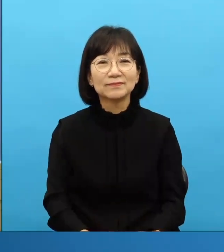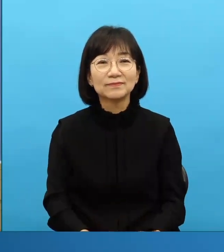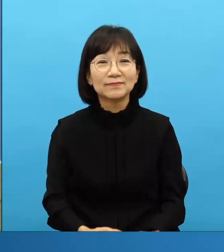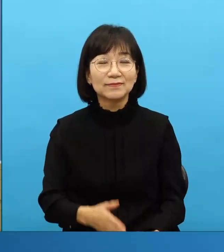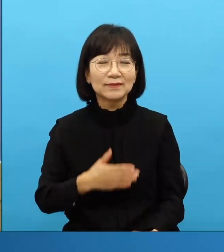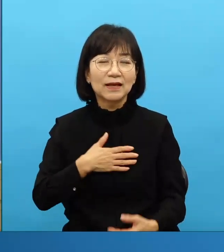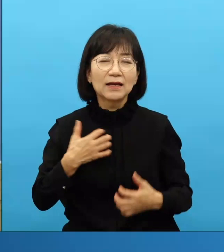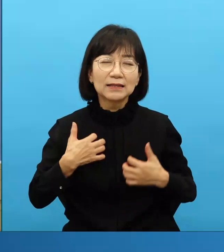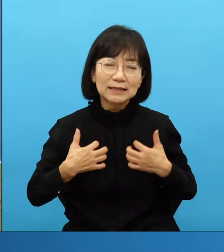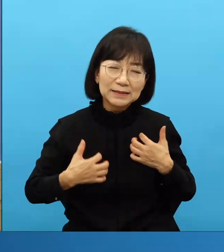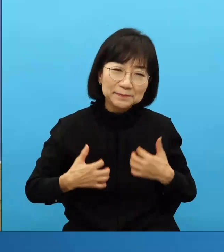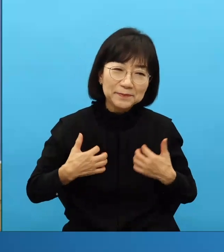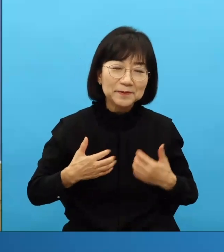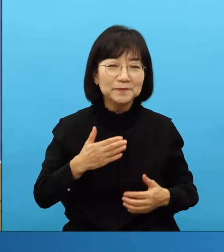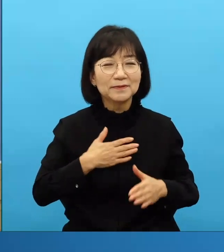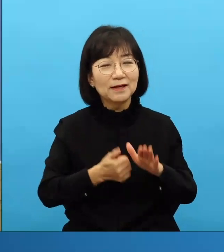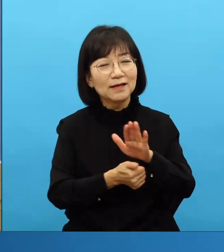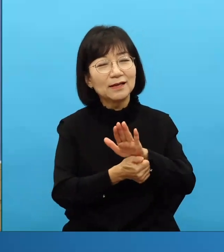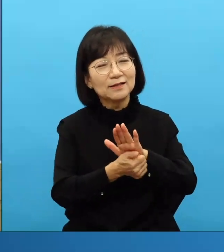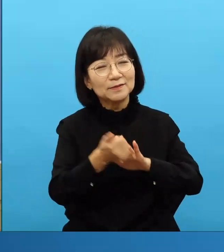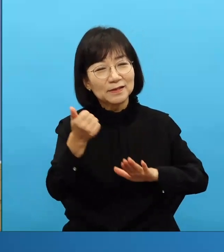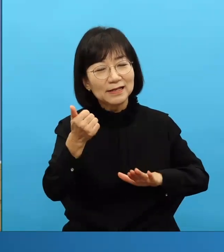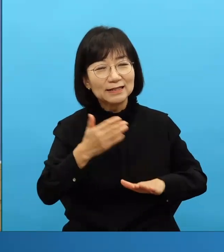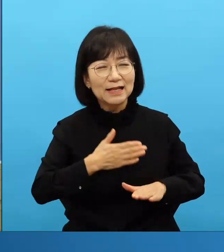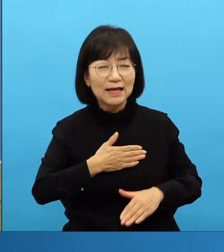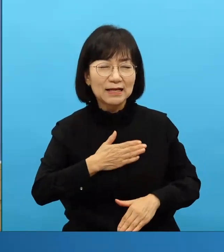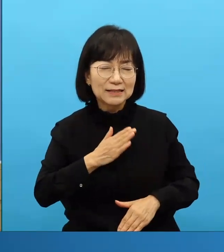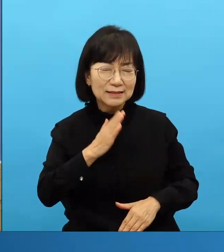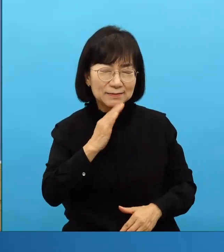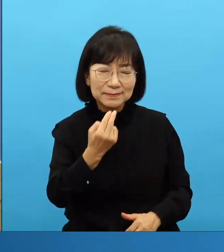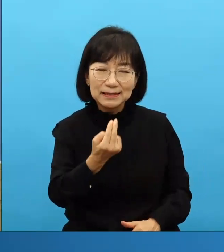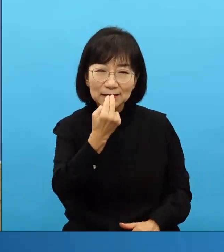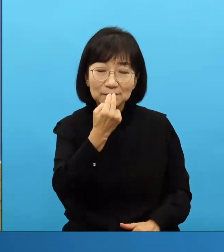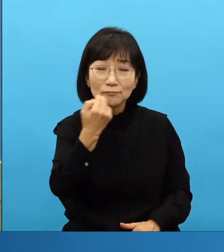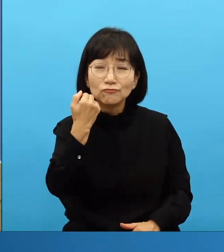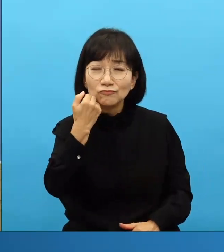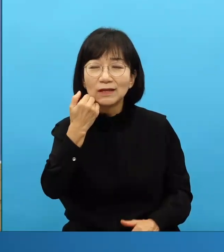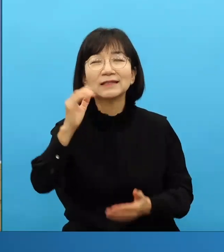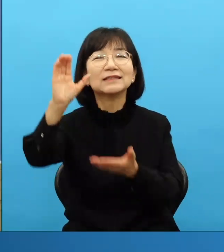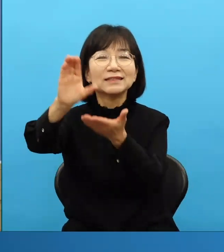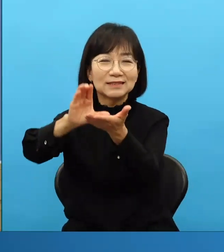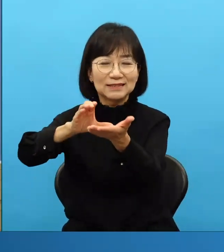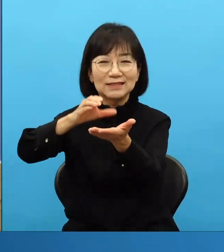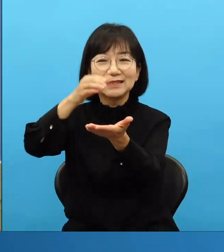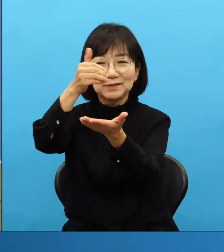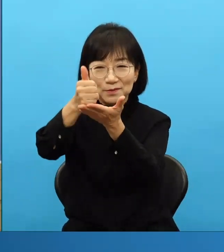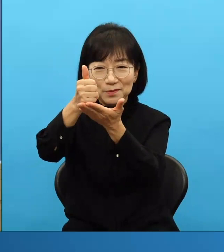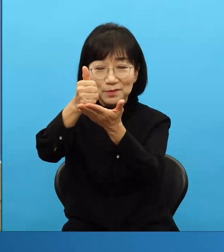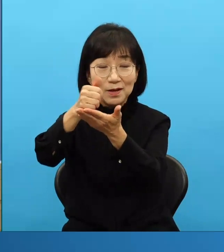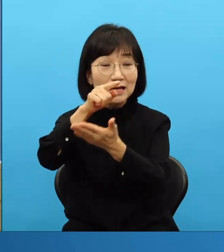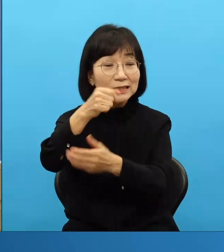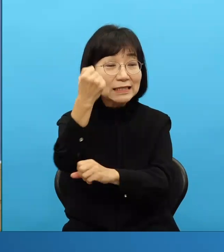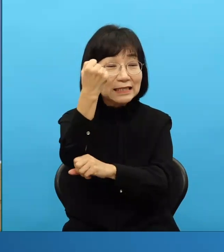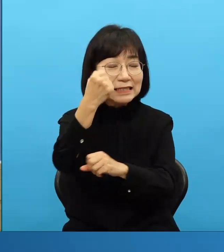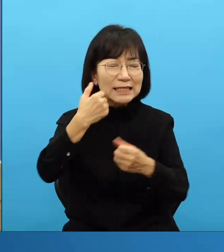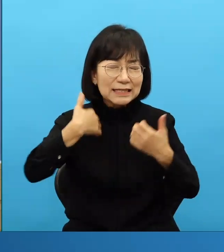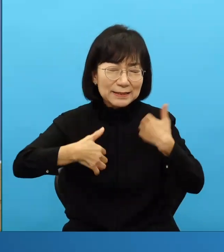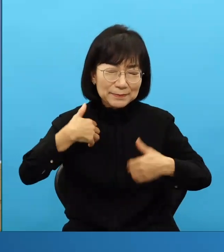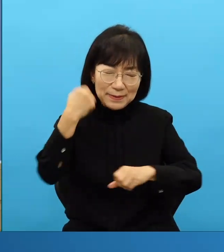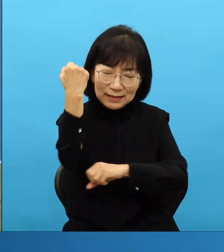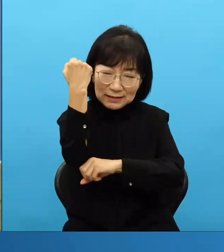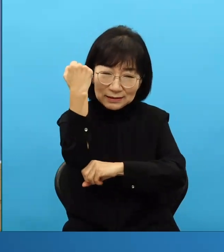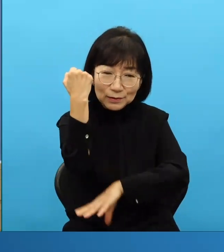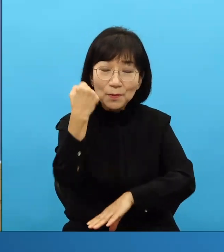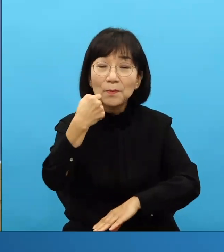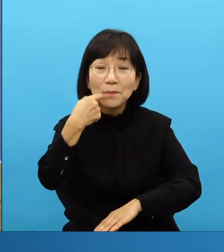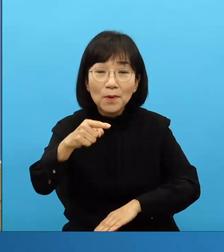나의 소망, 나의 참 생명 되신 주. Lord, who is my joy and my true 그 hope. 기쁨의 근원이 오직 그리스도라는